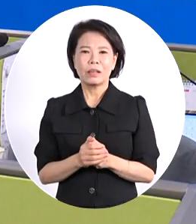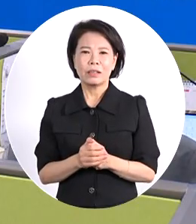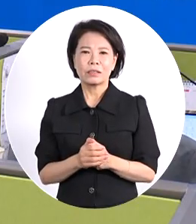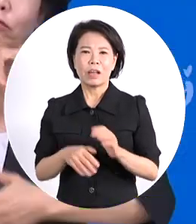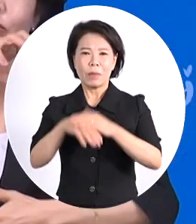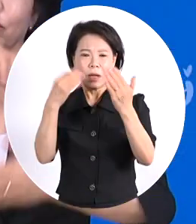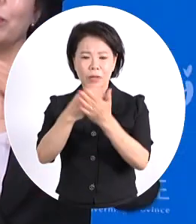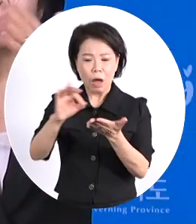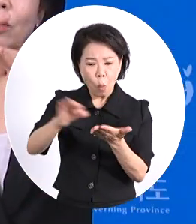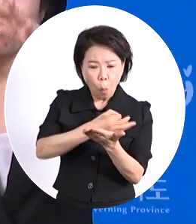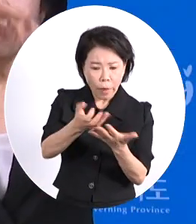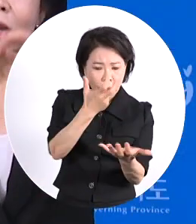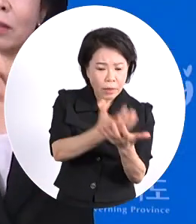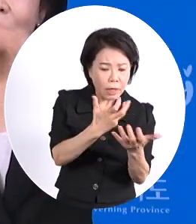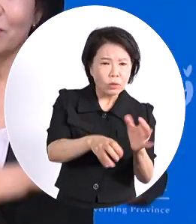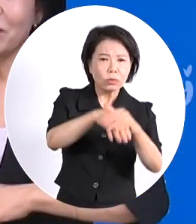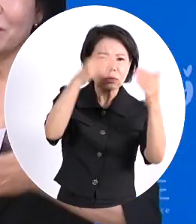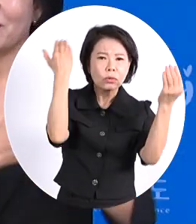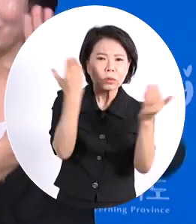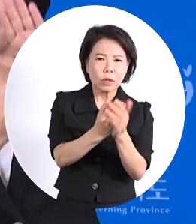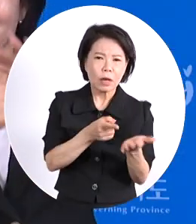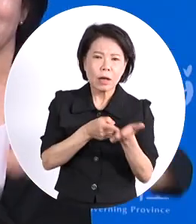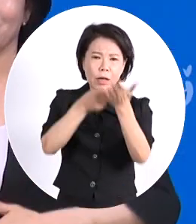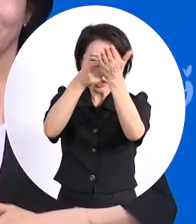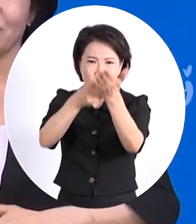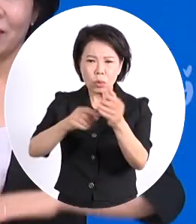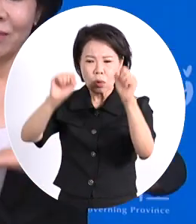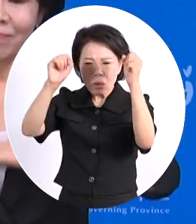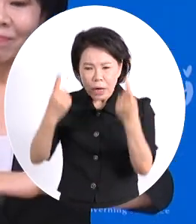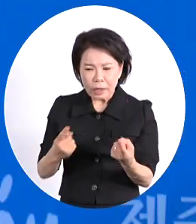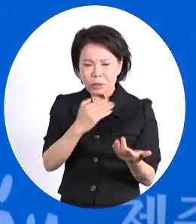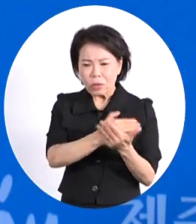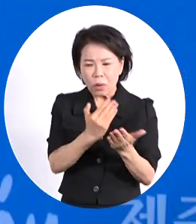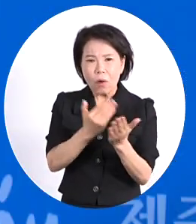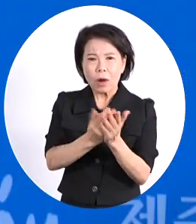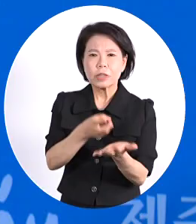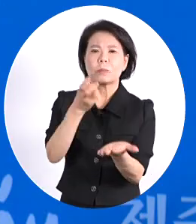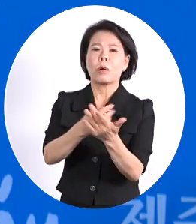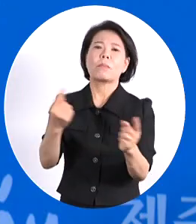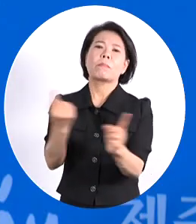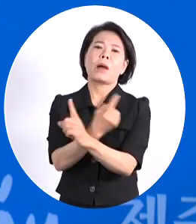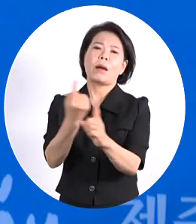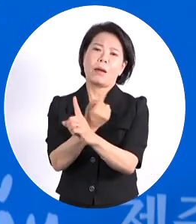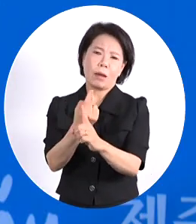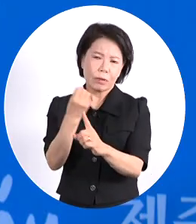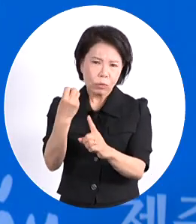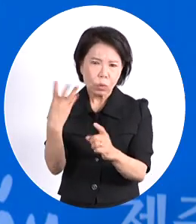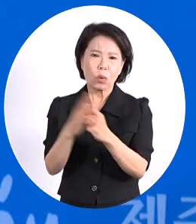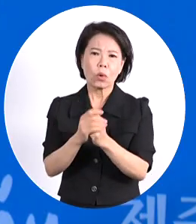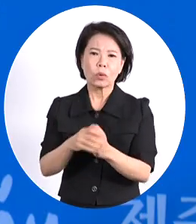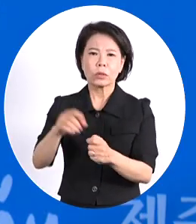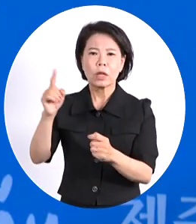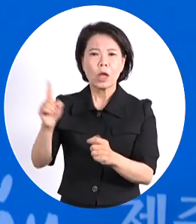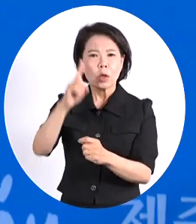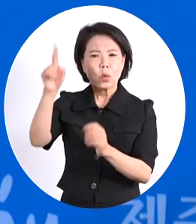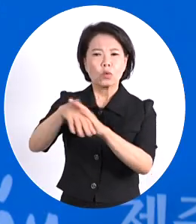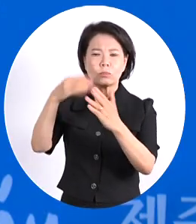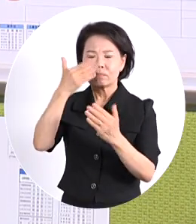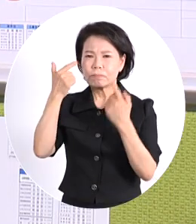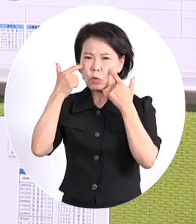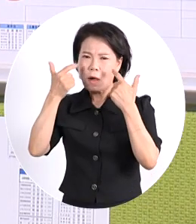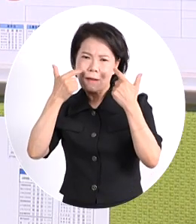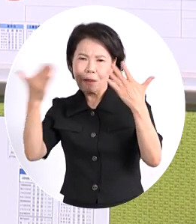양측은 회계자료 기반의 요금 신고 의무화와 할인 유상한 설정 등 제도 개선을 통해 요금의